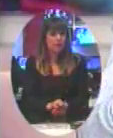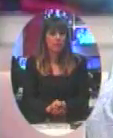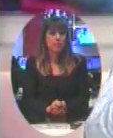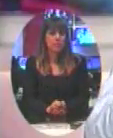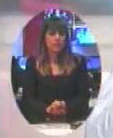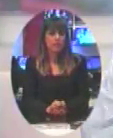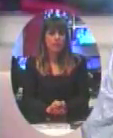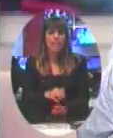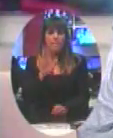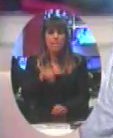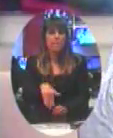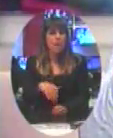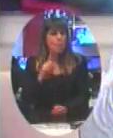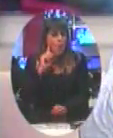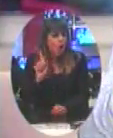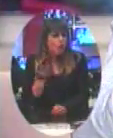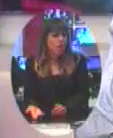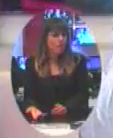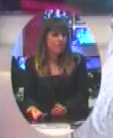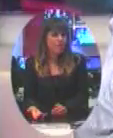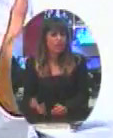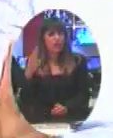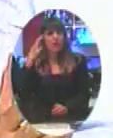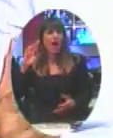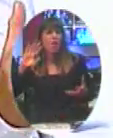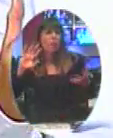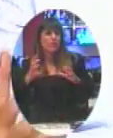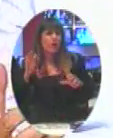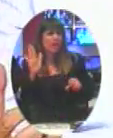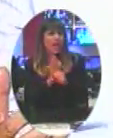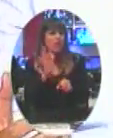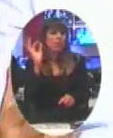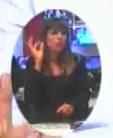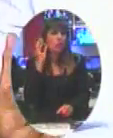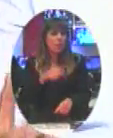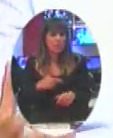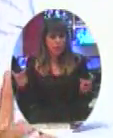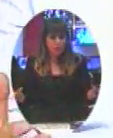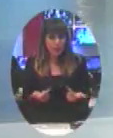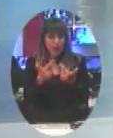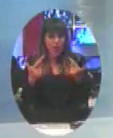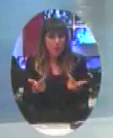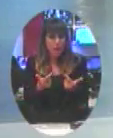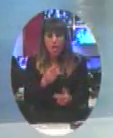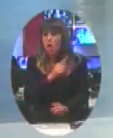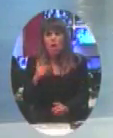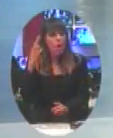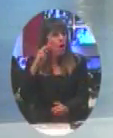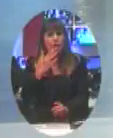עלה במחשבה. הרעיון המעוות הזה של לאנוס אישה במלחמה הוא לא רעיון יהודי. אין